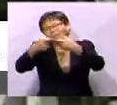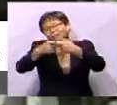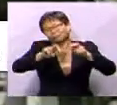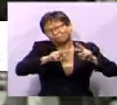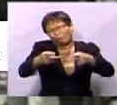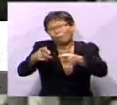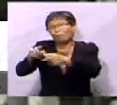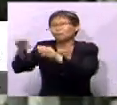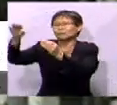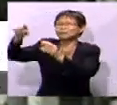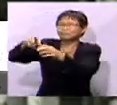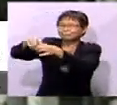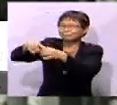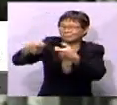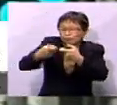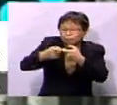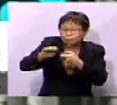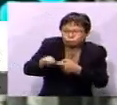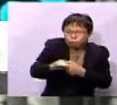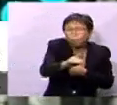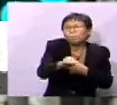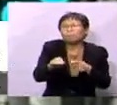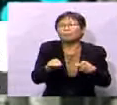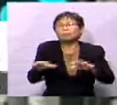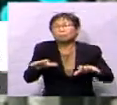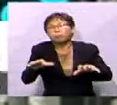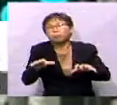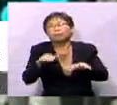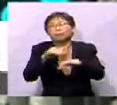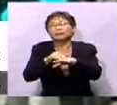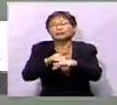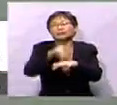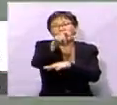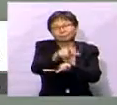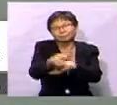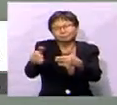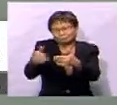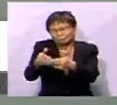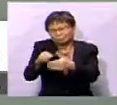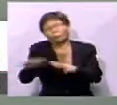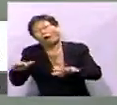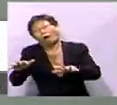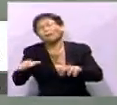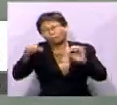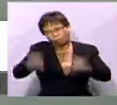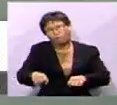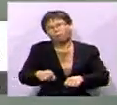ia boleh menarik arus elektrik dan menyebabkan renjatan elektrik pada mereka yang berada berhampiran.